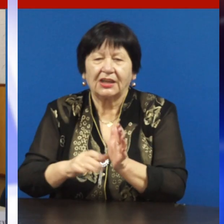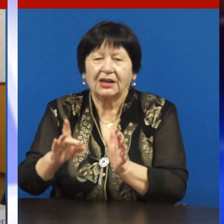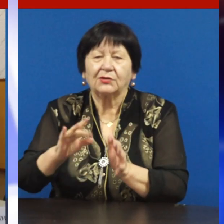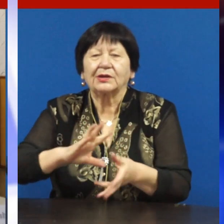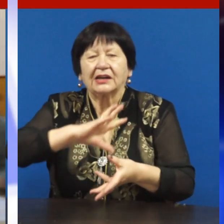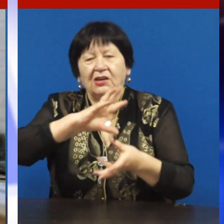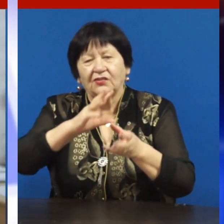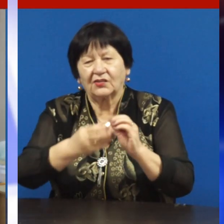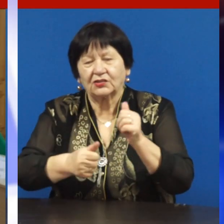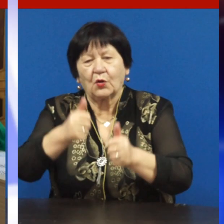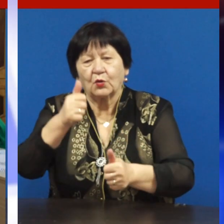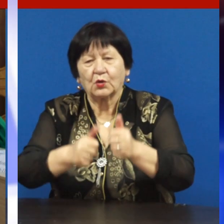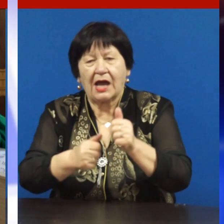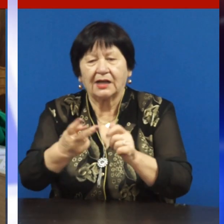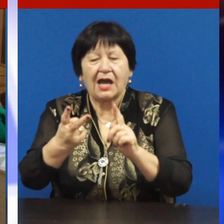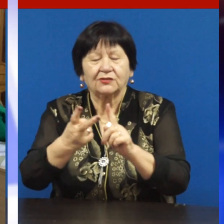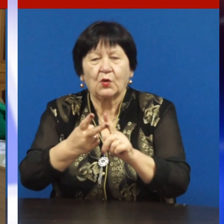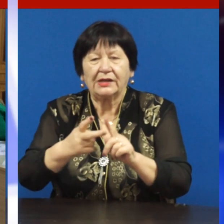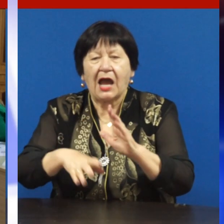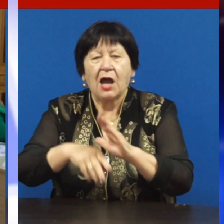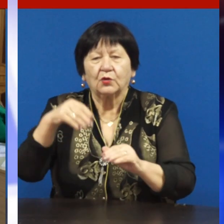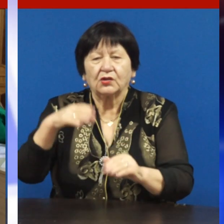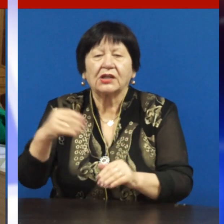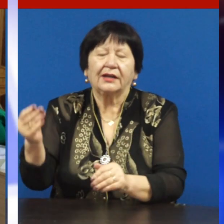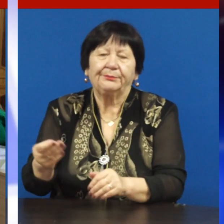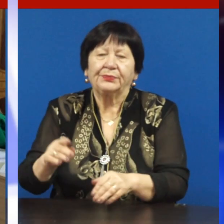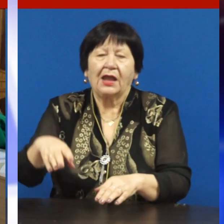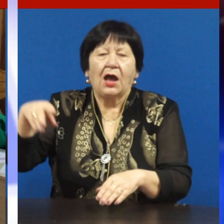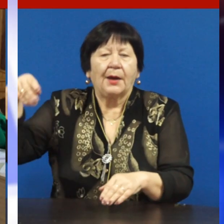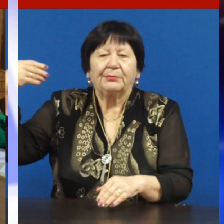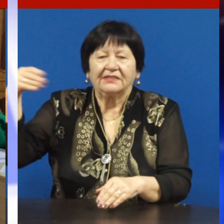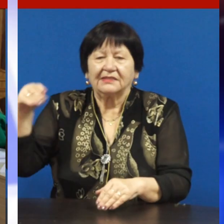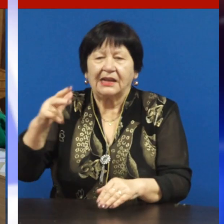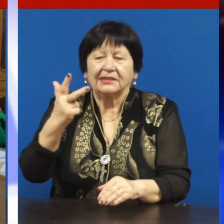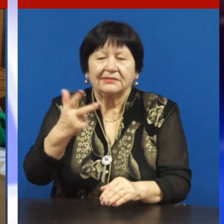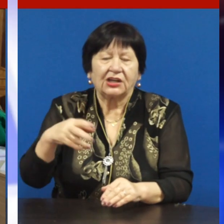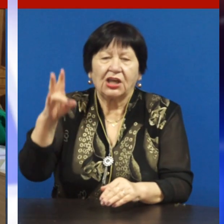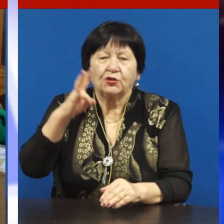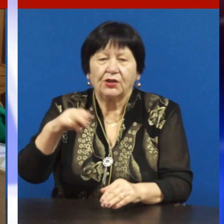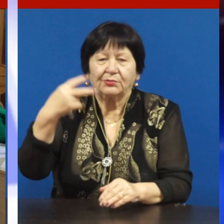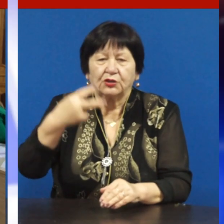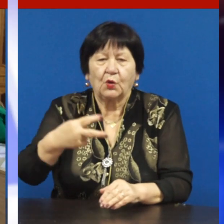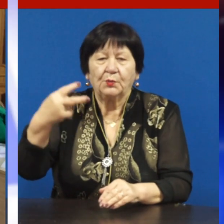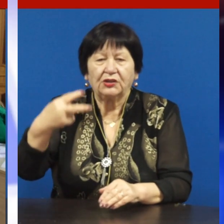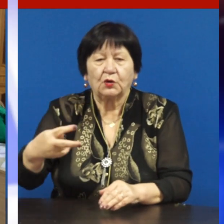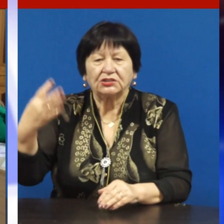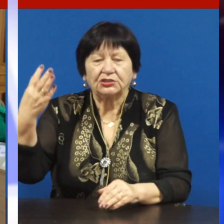fapt vor concura deja în turul doi al scrutinului electoral prezidențial din 3 noiembrie 2024